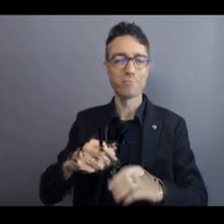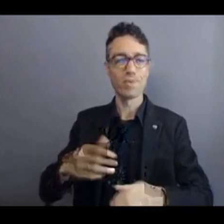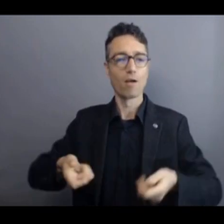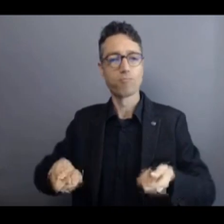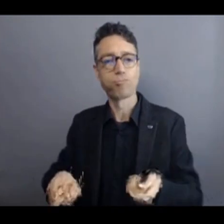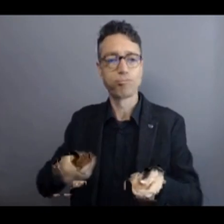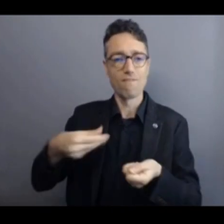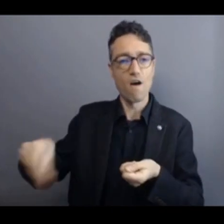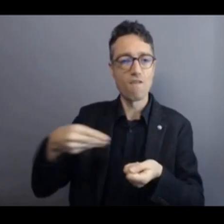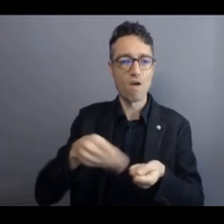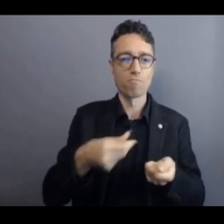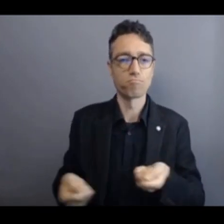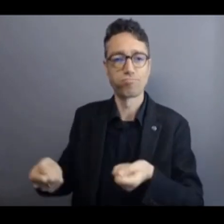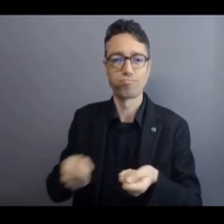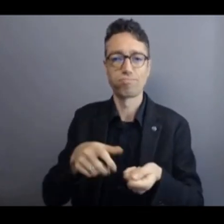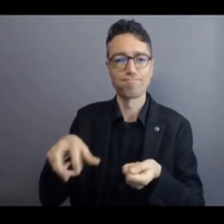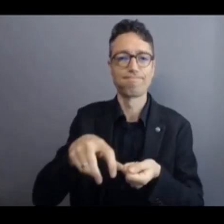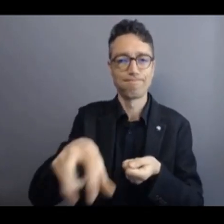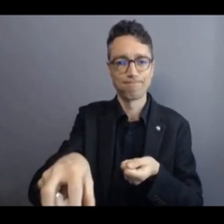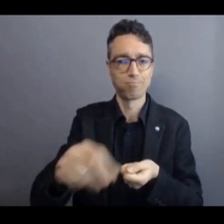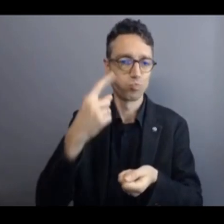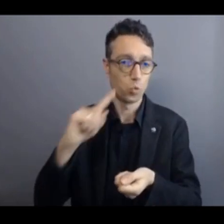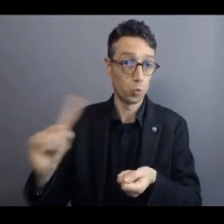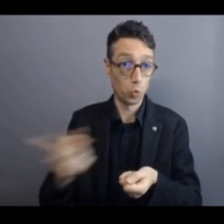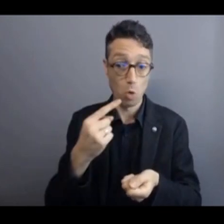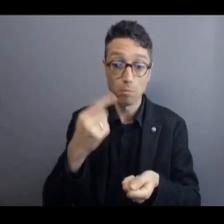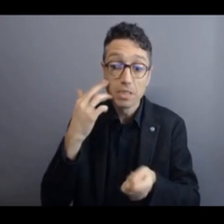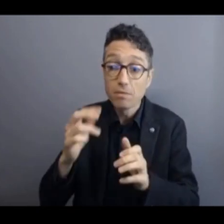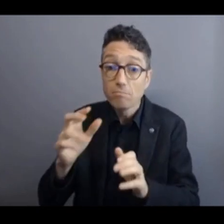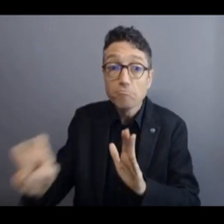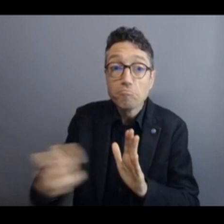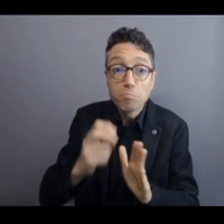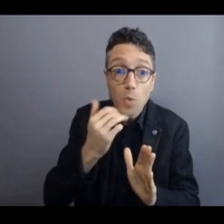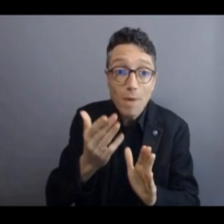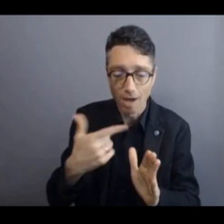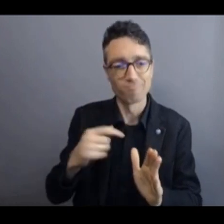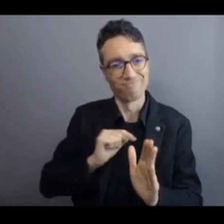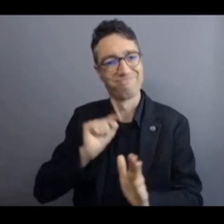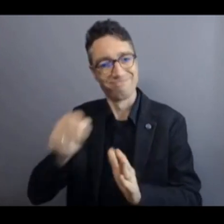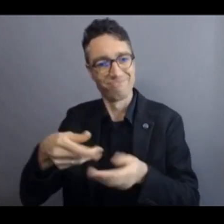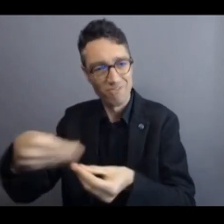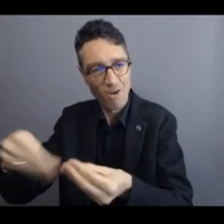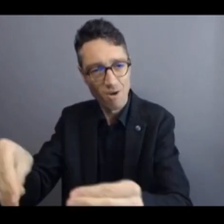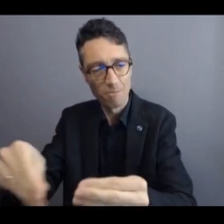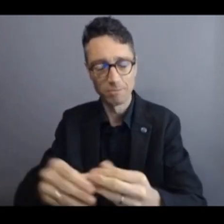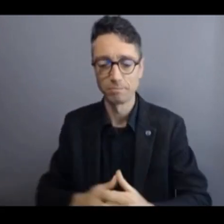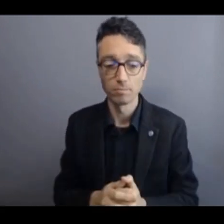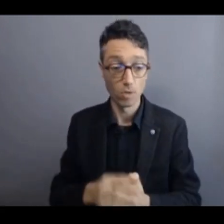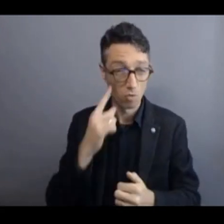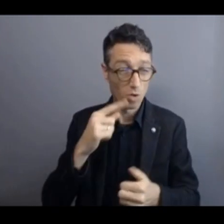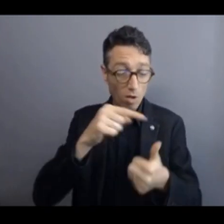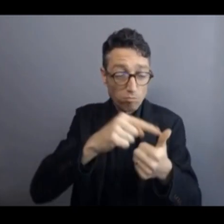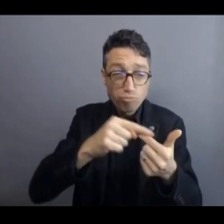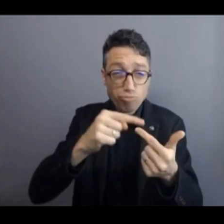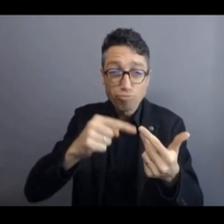bref, il y a tout un tas d'outils qu'on met en place de nos voyageurs. Et puis après, il y